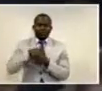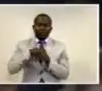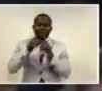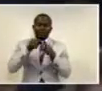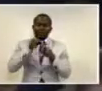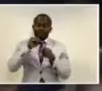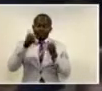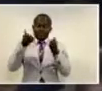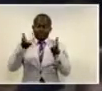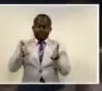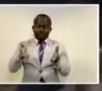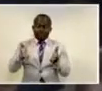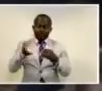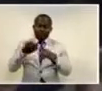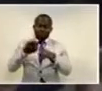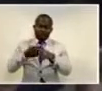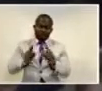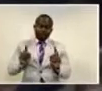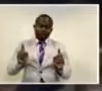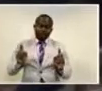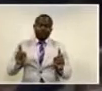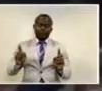hano ariko